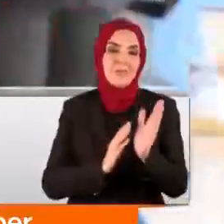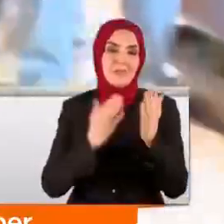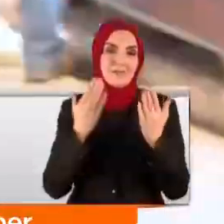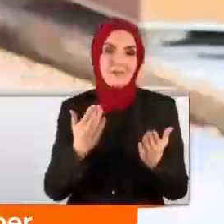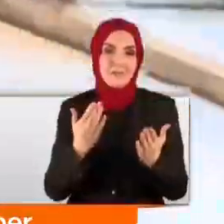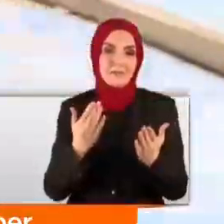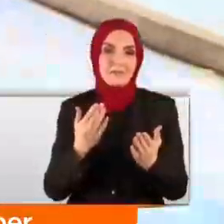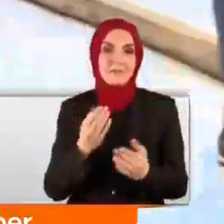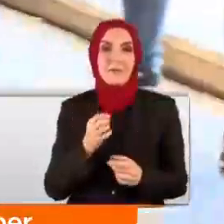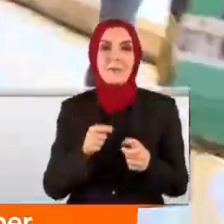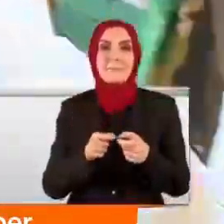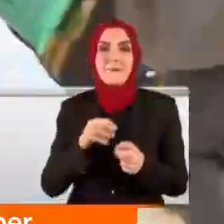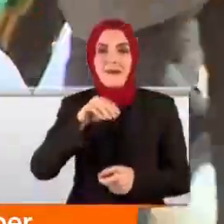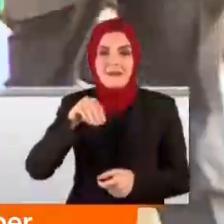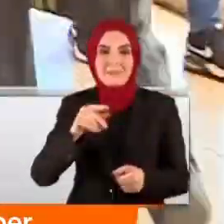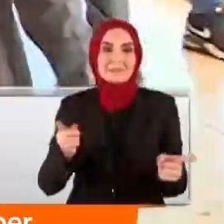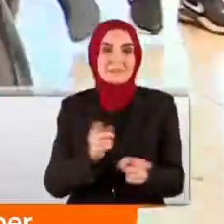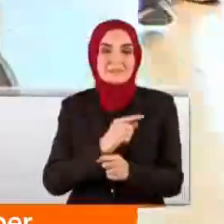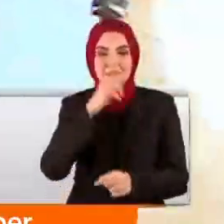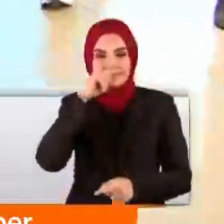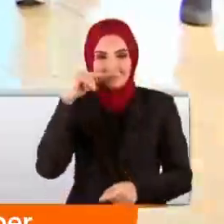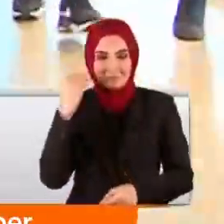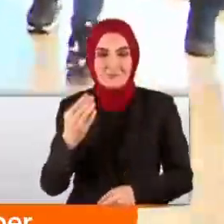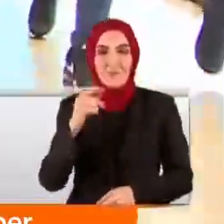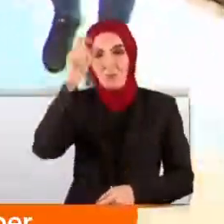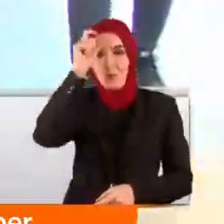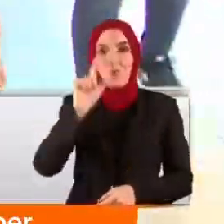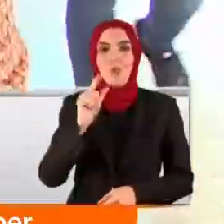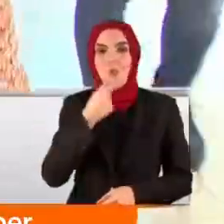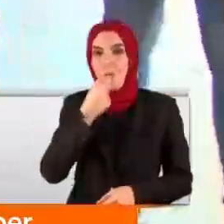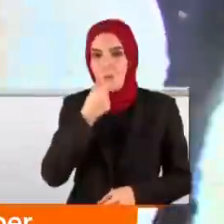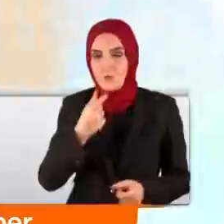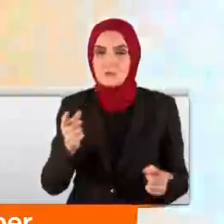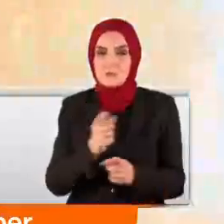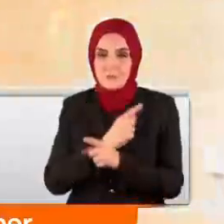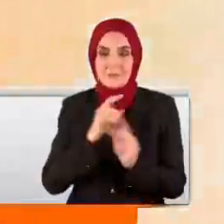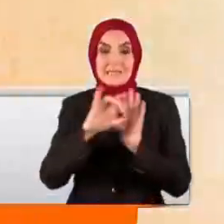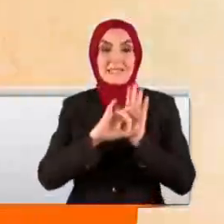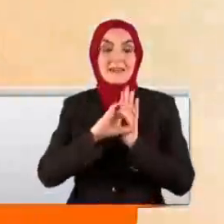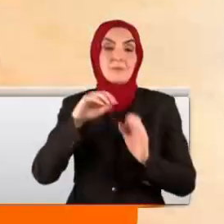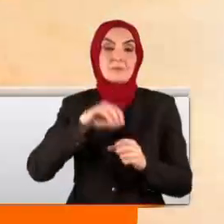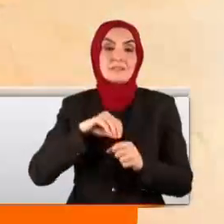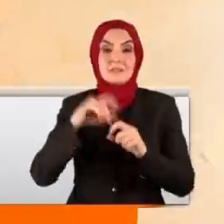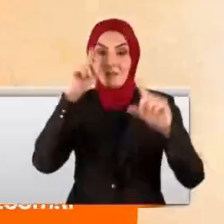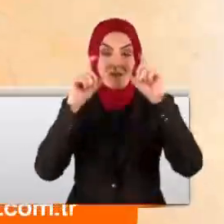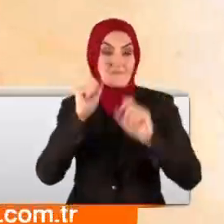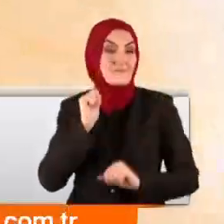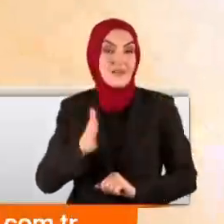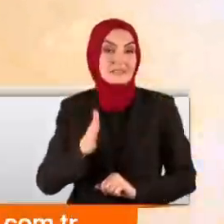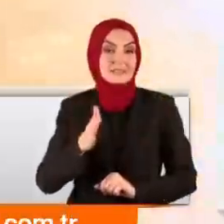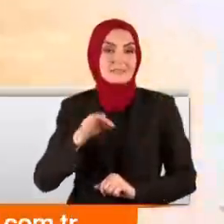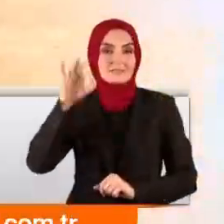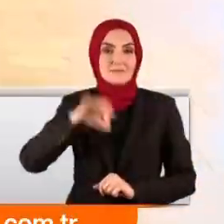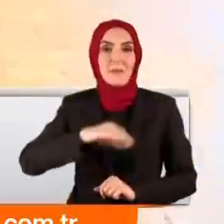kokusu, birbirinden lezzetli Türk lokumlarıyla Instagram'da en çok poz verilen adreslerden biri de